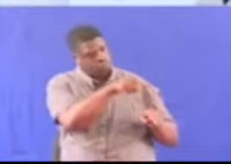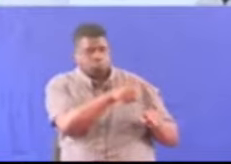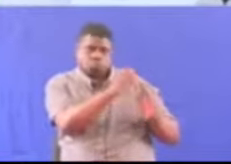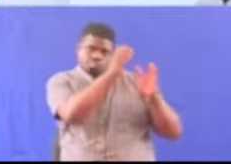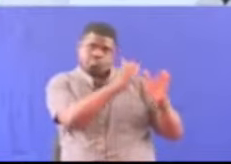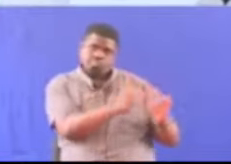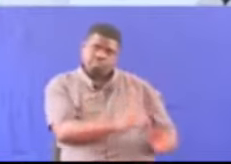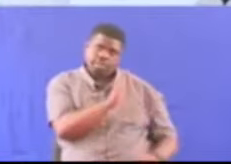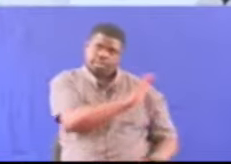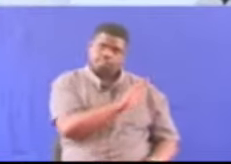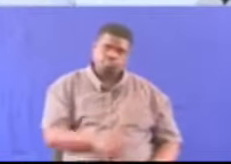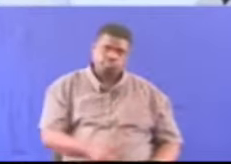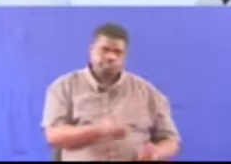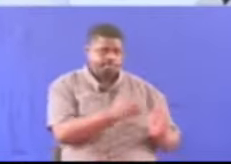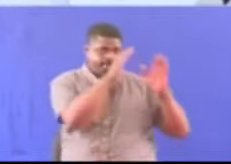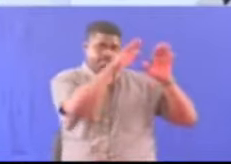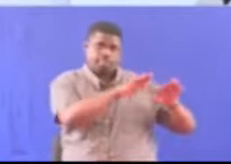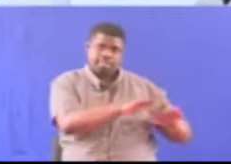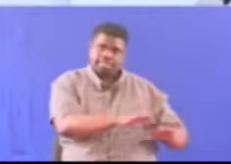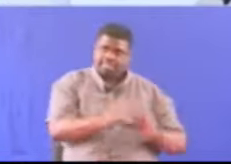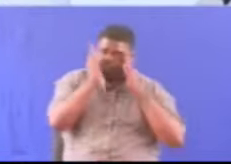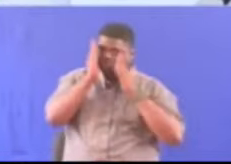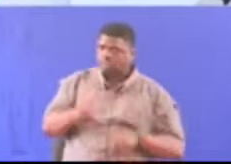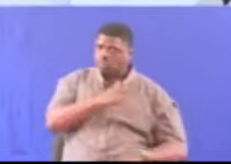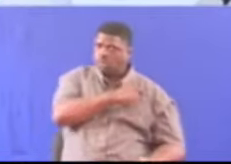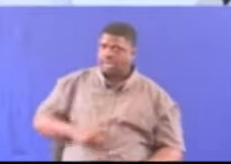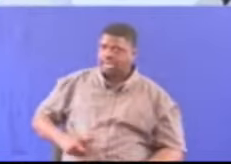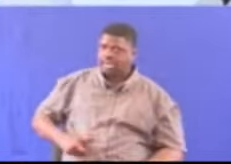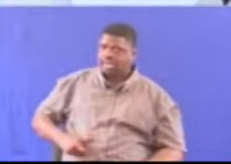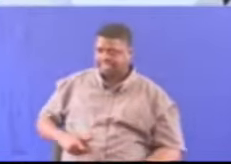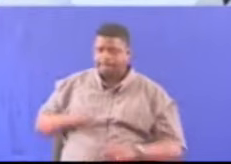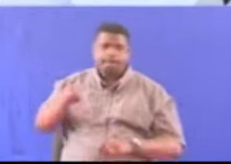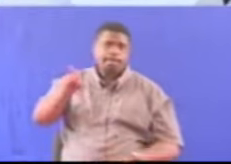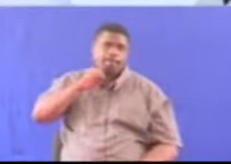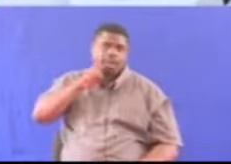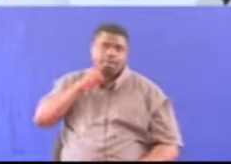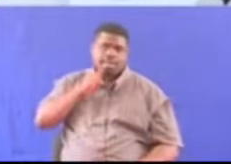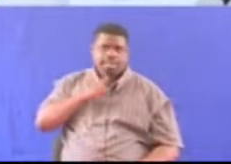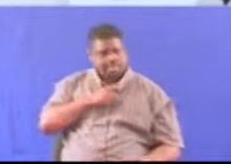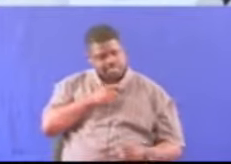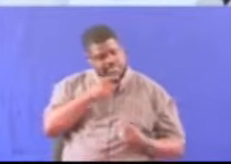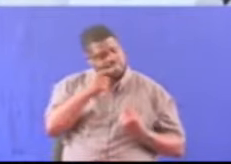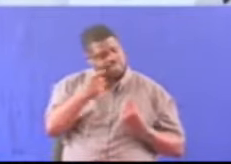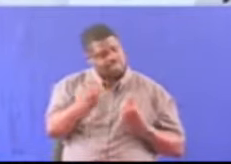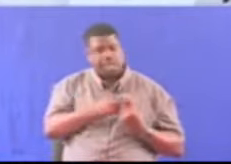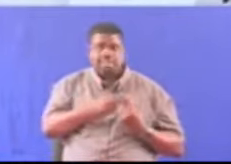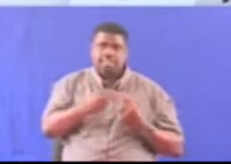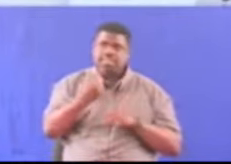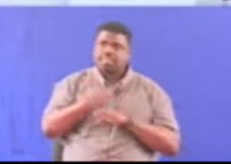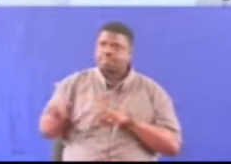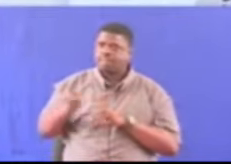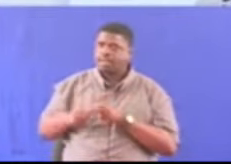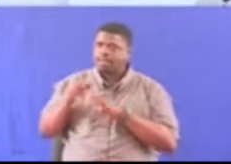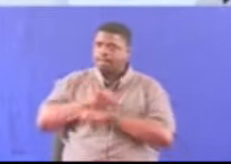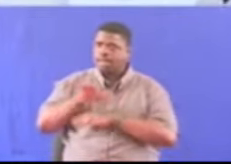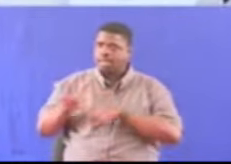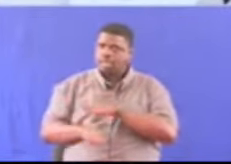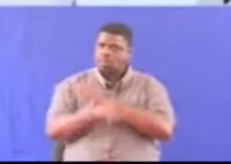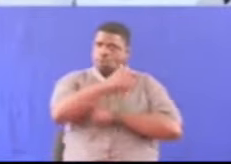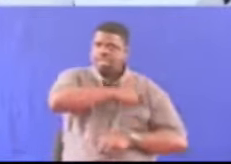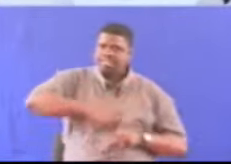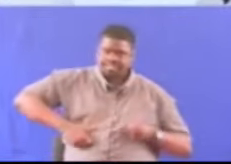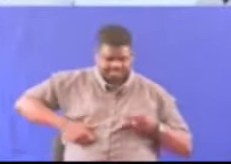Mwenyezi Mungu mbariki Mheshimiwa Rais wa Jamhuri ya Muungano wa Tanzania, mama yetu Daktari Samia Suluhu Hassan, makamu wa rais, waziri